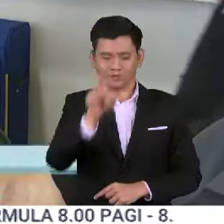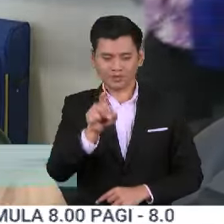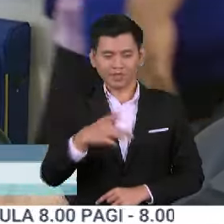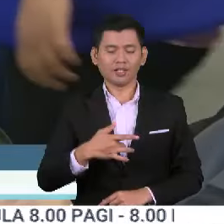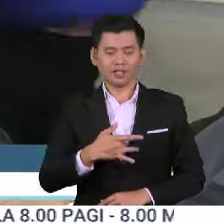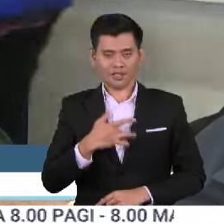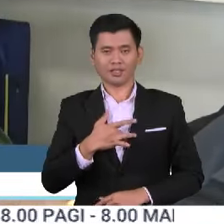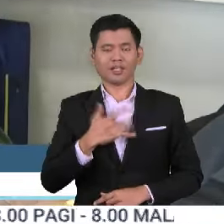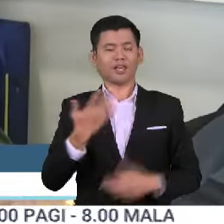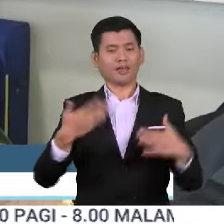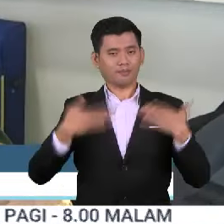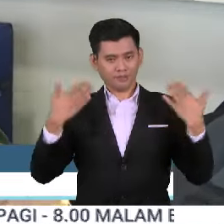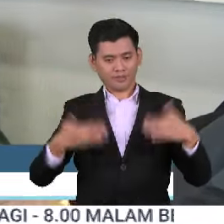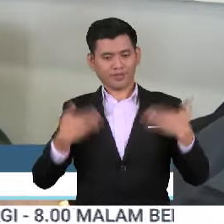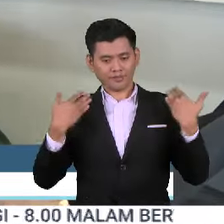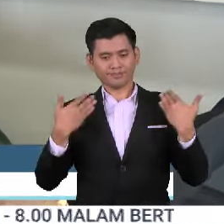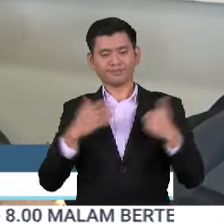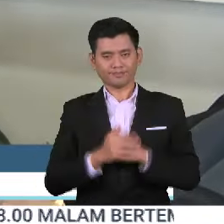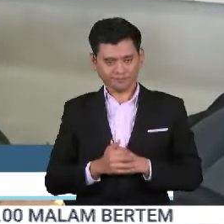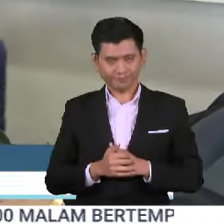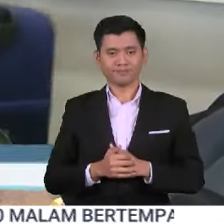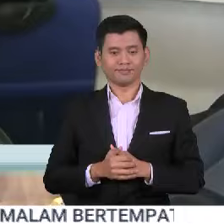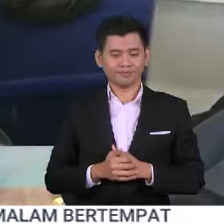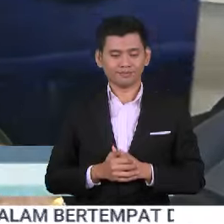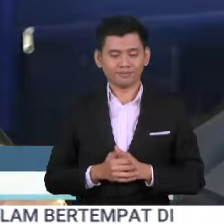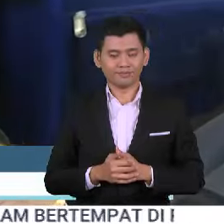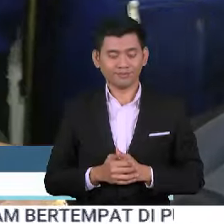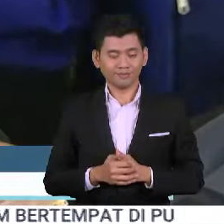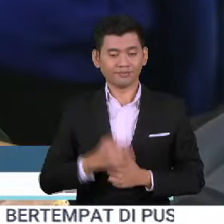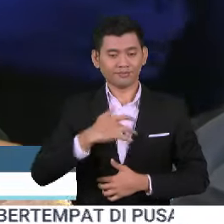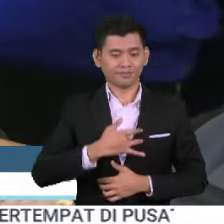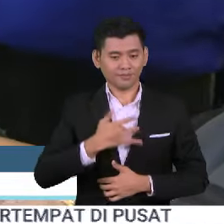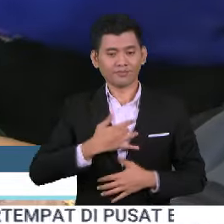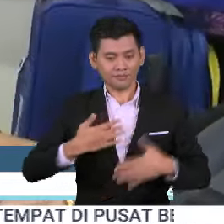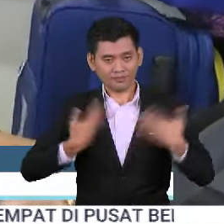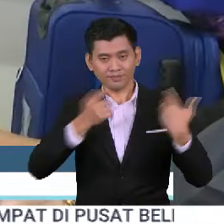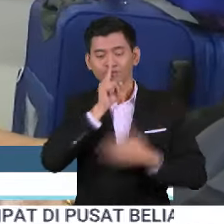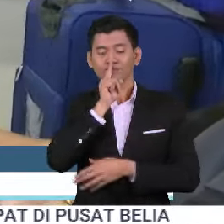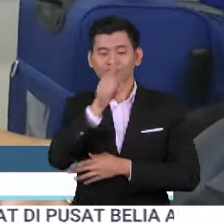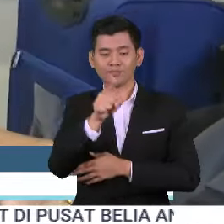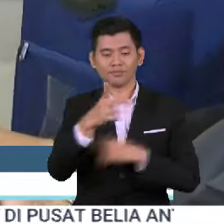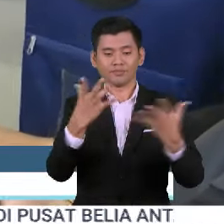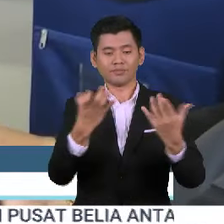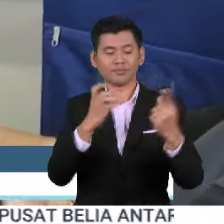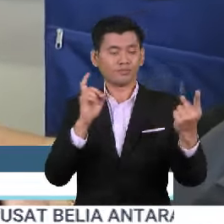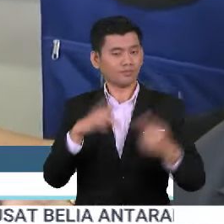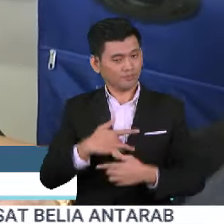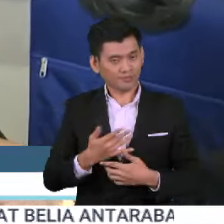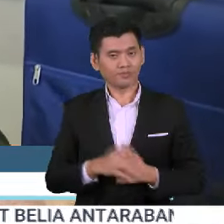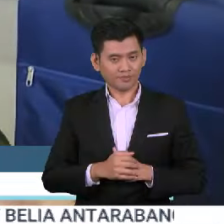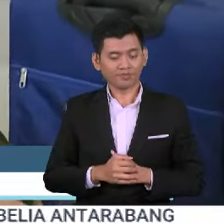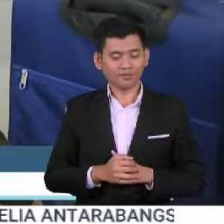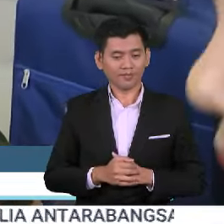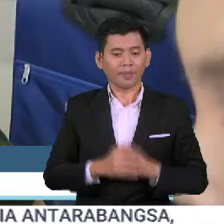Dua saya di rumah lah. Dan dia orang telefon. Beritahu. Dia apa ni, saya beritahu. Nak berjumpa dia, dia awak.